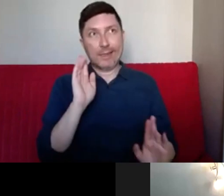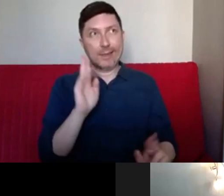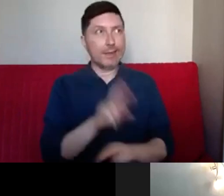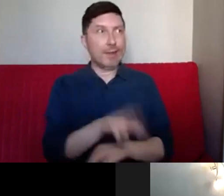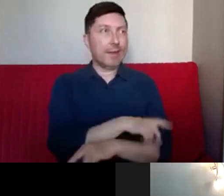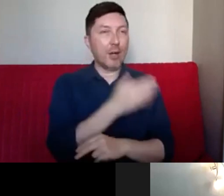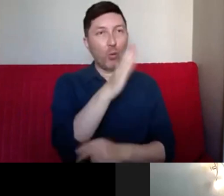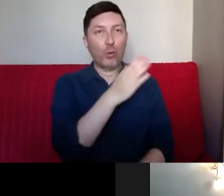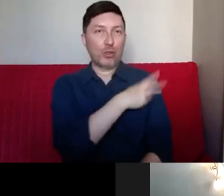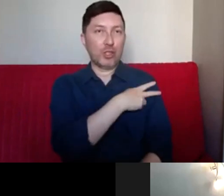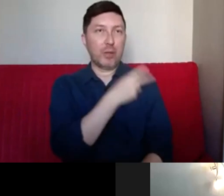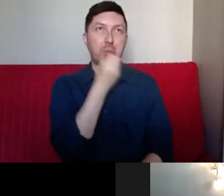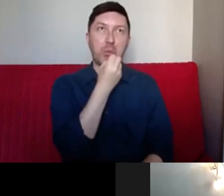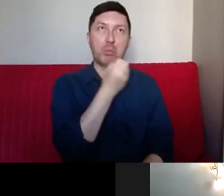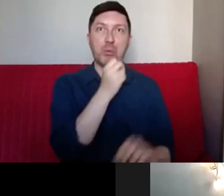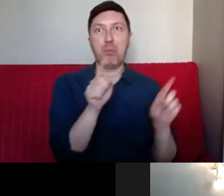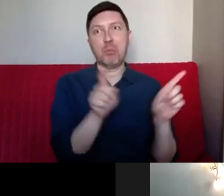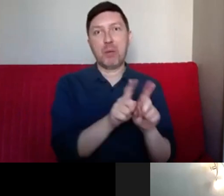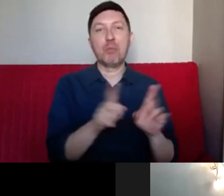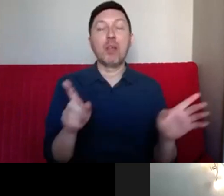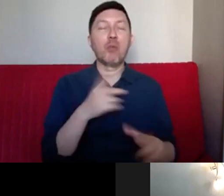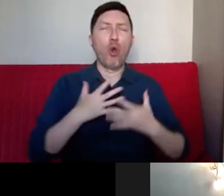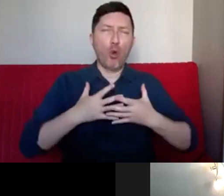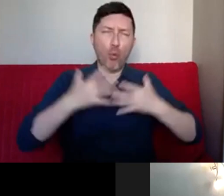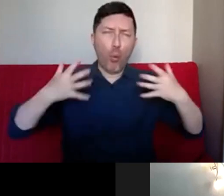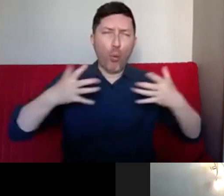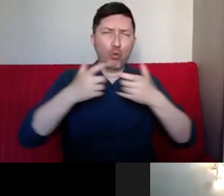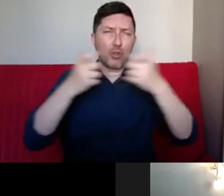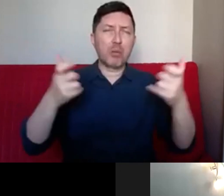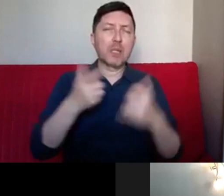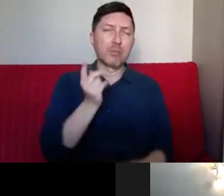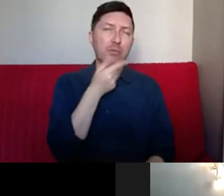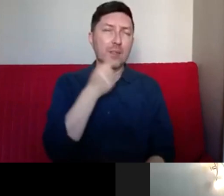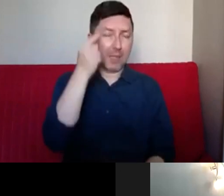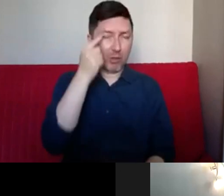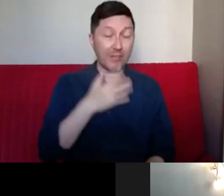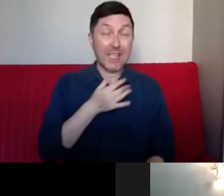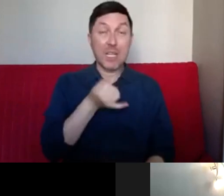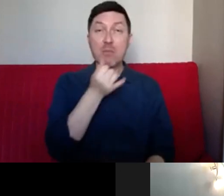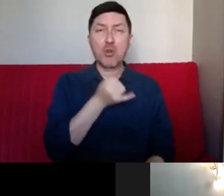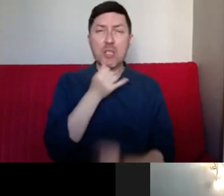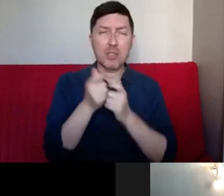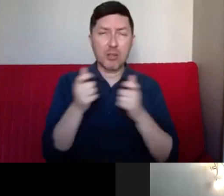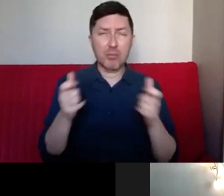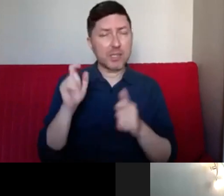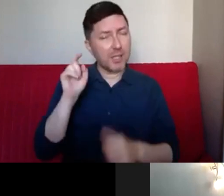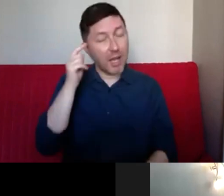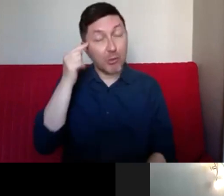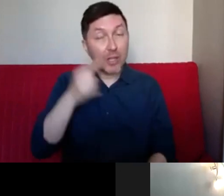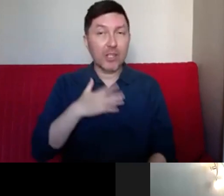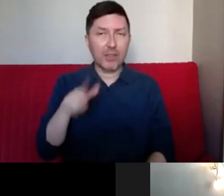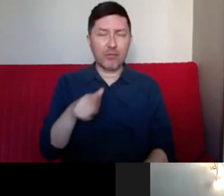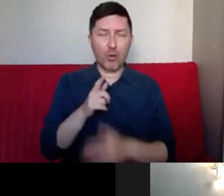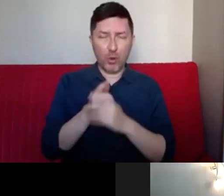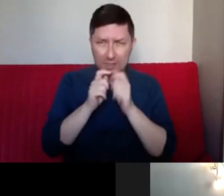peuvent se faire dans les grosses sociétés et les petites sociétés. Il faut vraiment, à mon sens, entamer le dialogue le plus tôt possible, faire voir encore